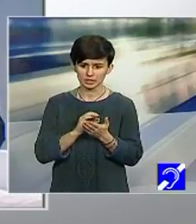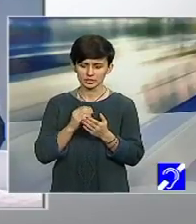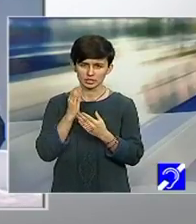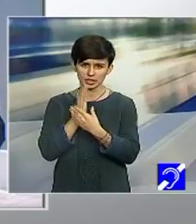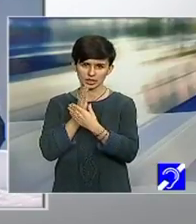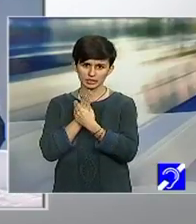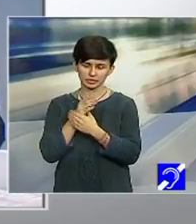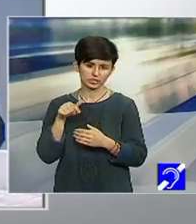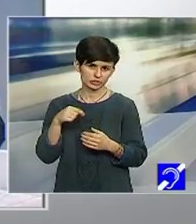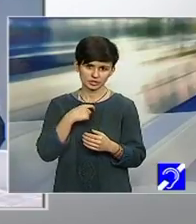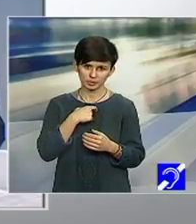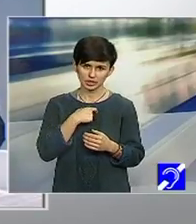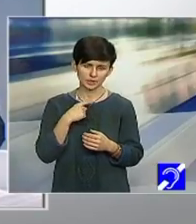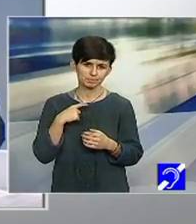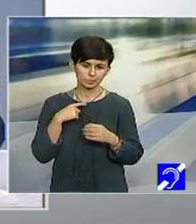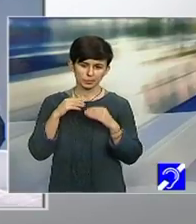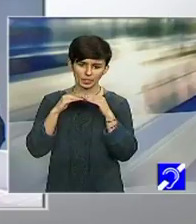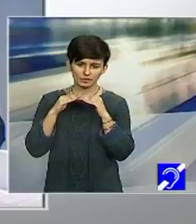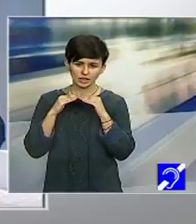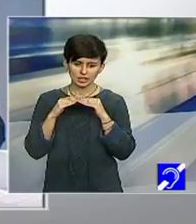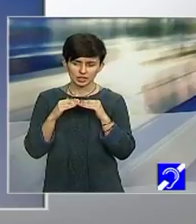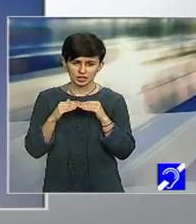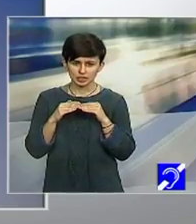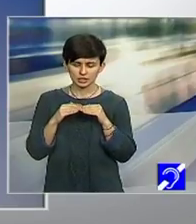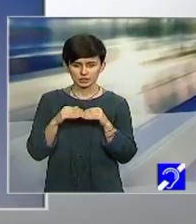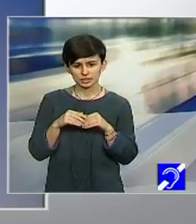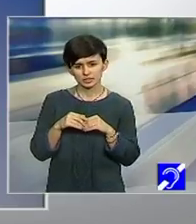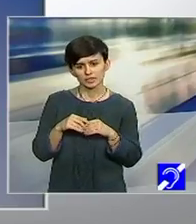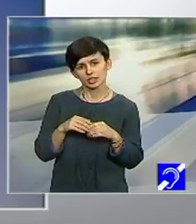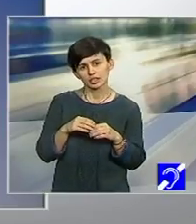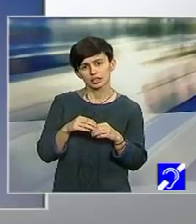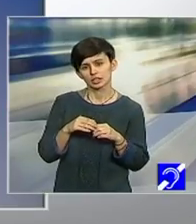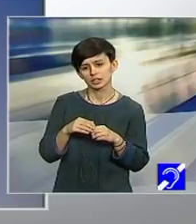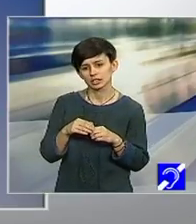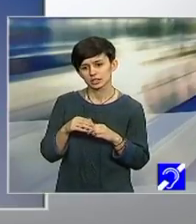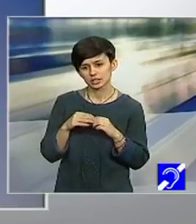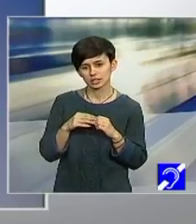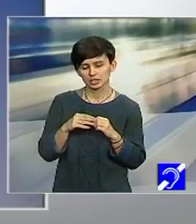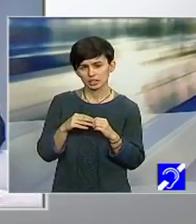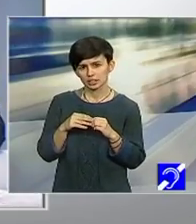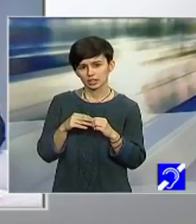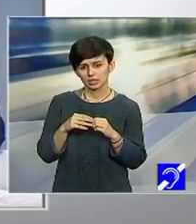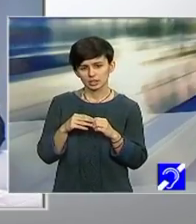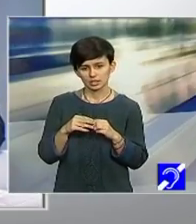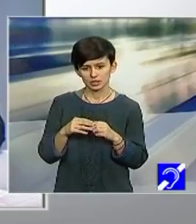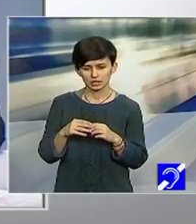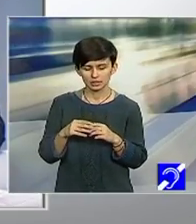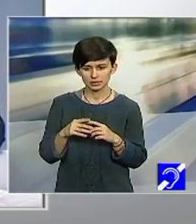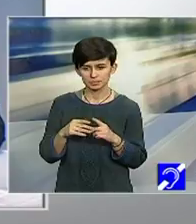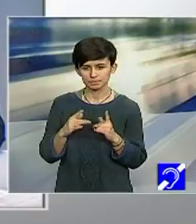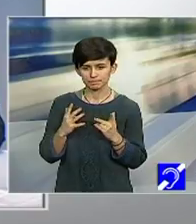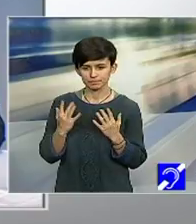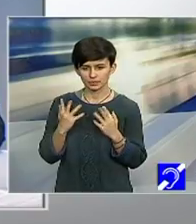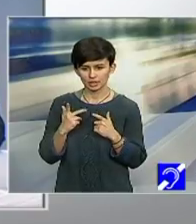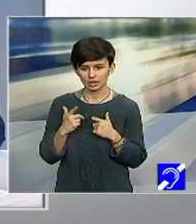Această arhivă poate fi la nivel, aceste arhive pot fi accesate la nivel de inventare